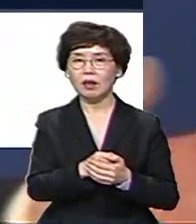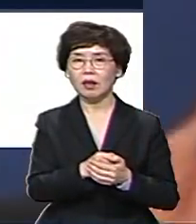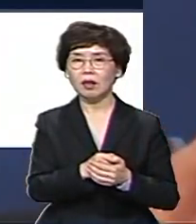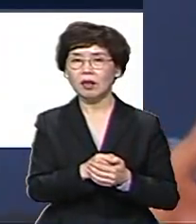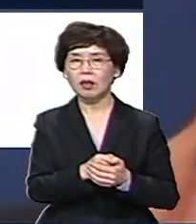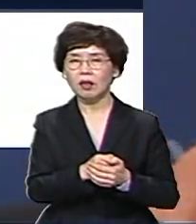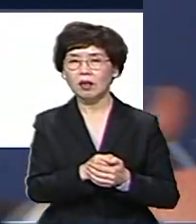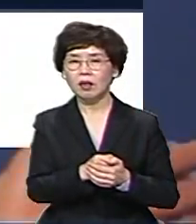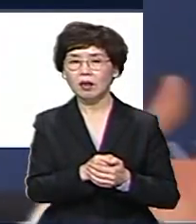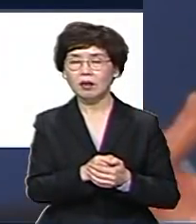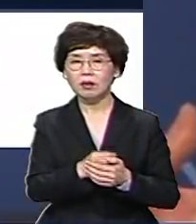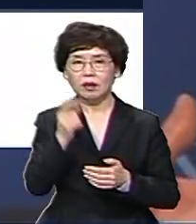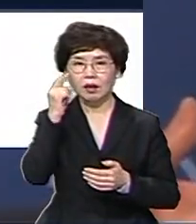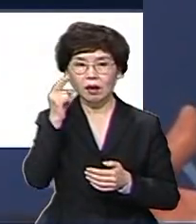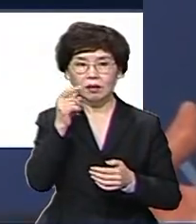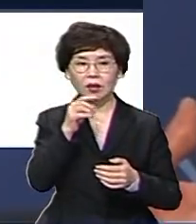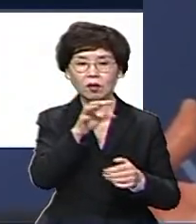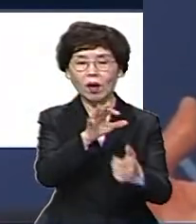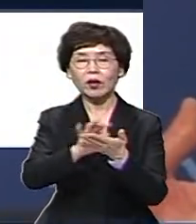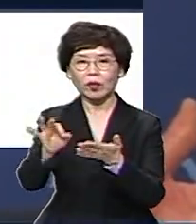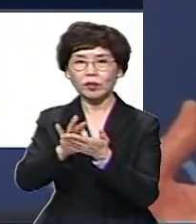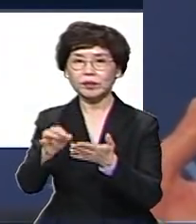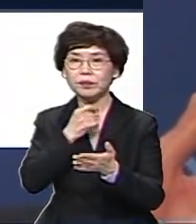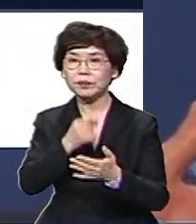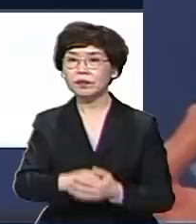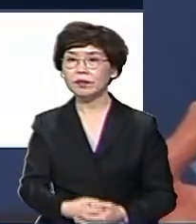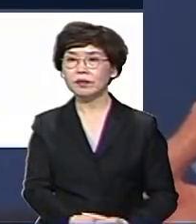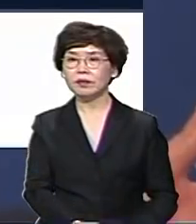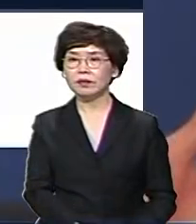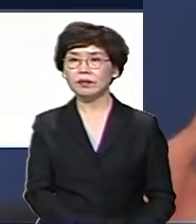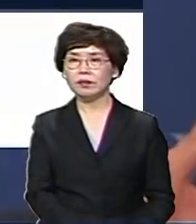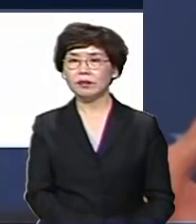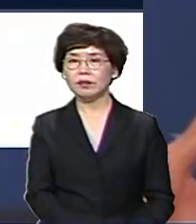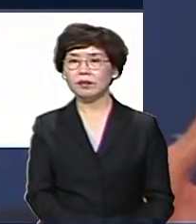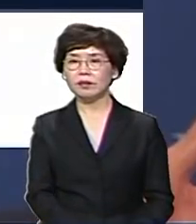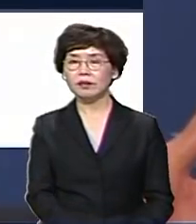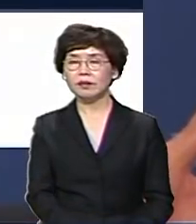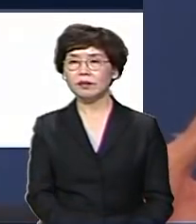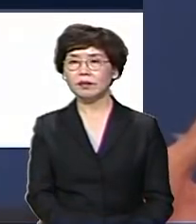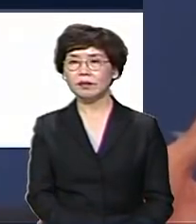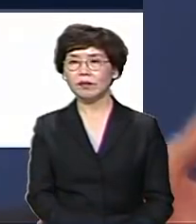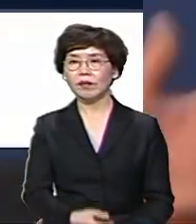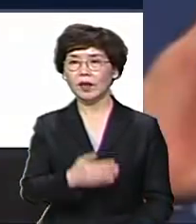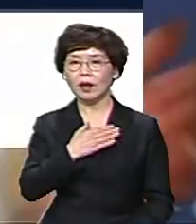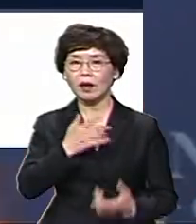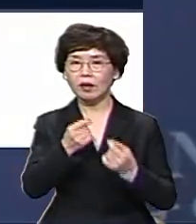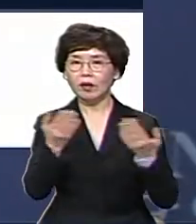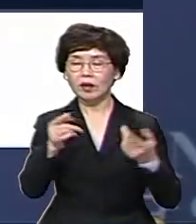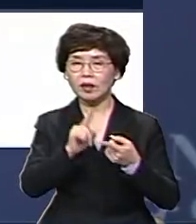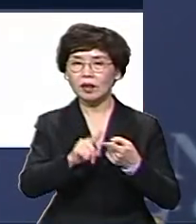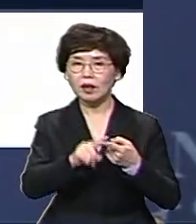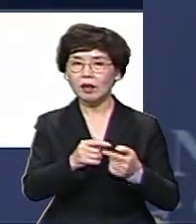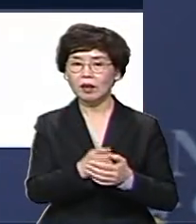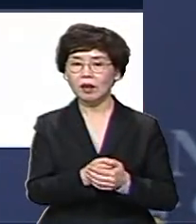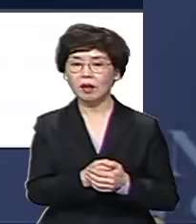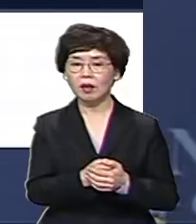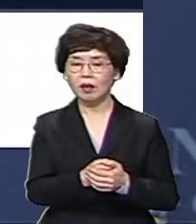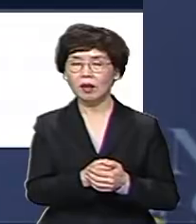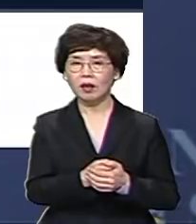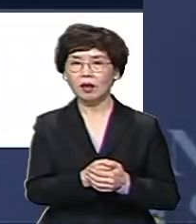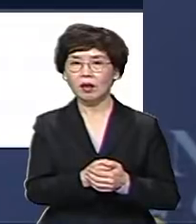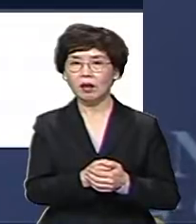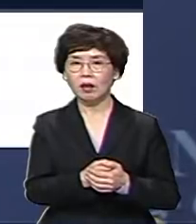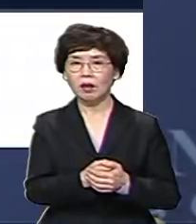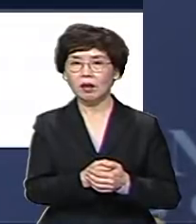있는 것입니다. 그래서 대한민국을 위해서, 일본을 위해서, 그리고 솔직히 말해서 중국을 위해서라도